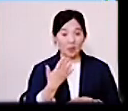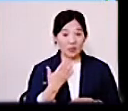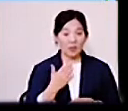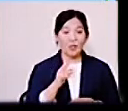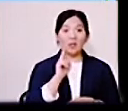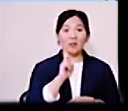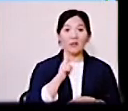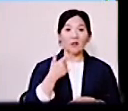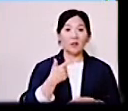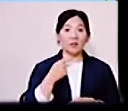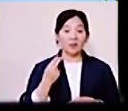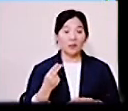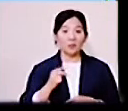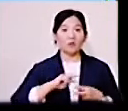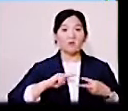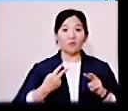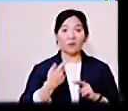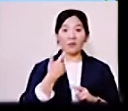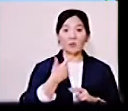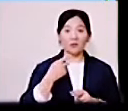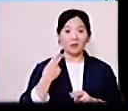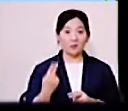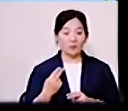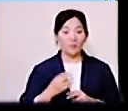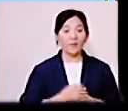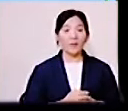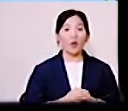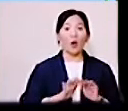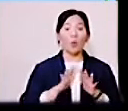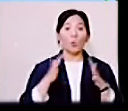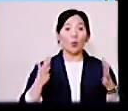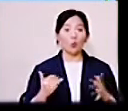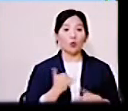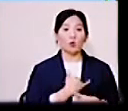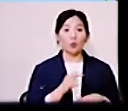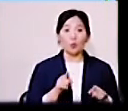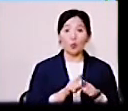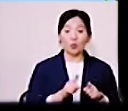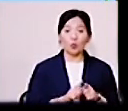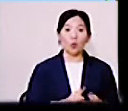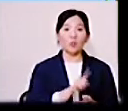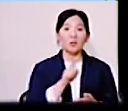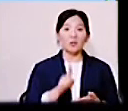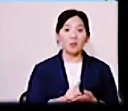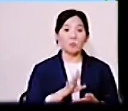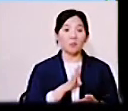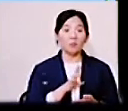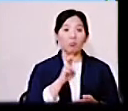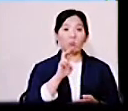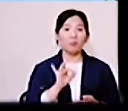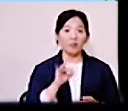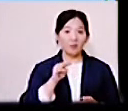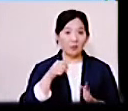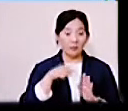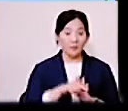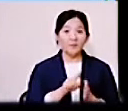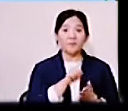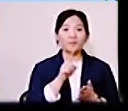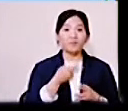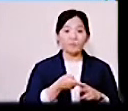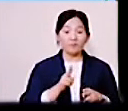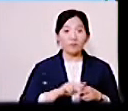22,5 кГц мы переводим в герцы. Объем у нас должен обязательно быть в битах, поэтому мы